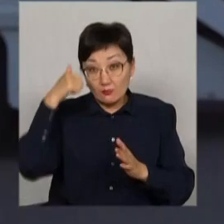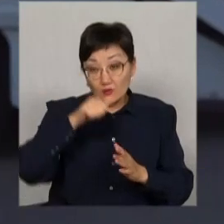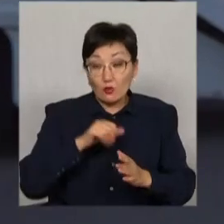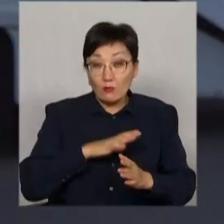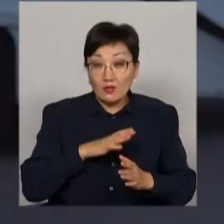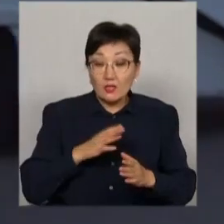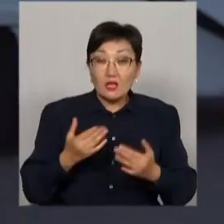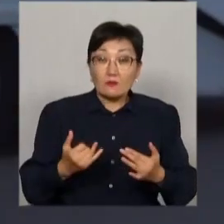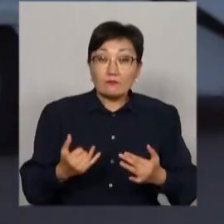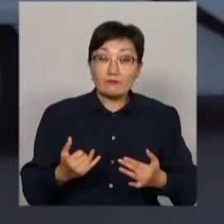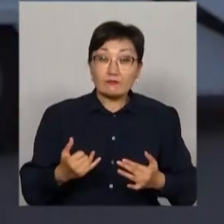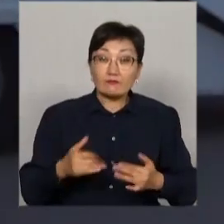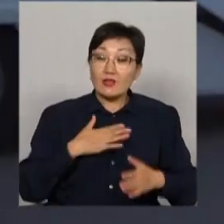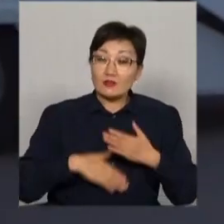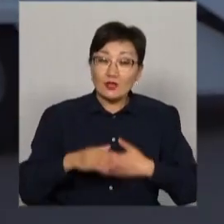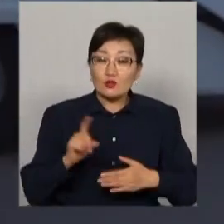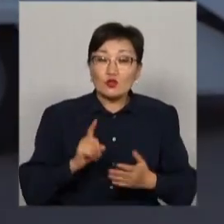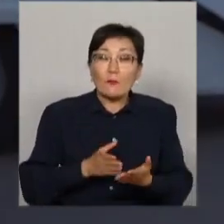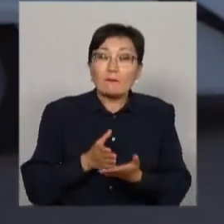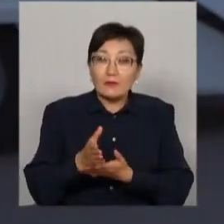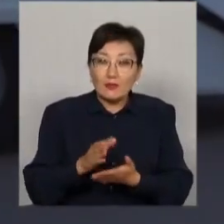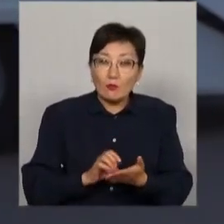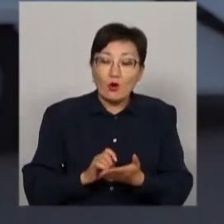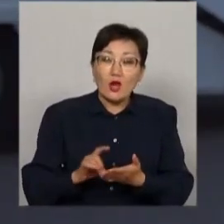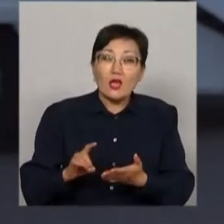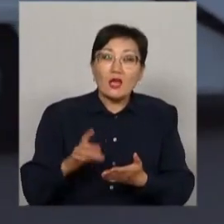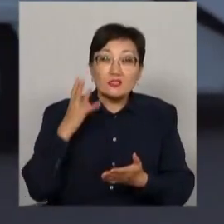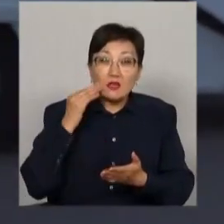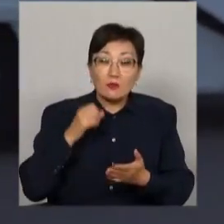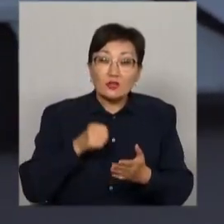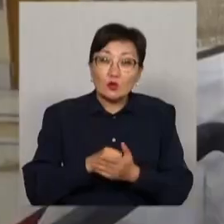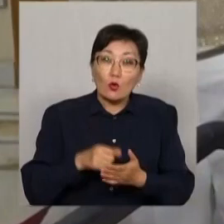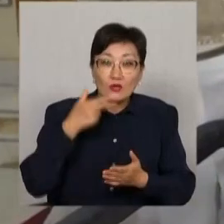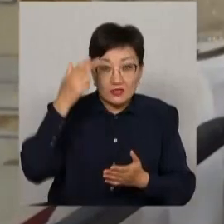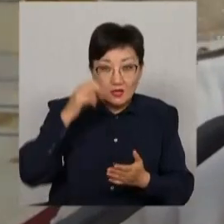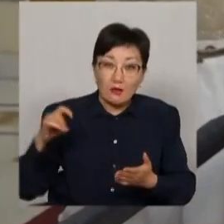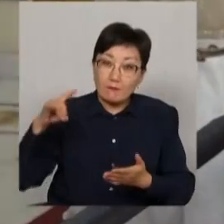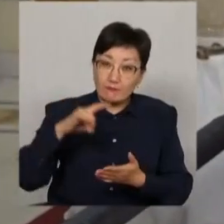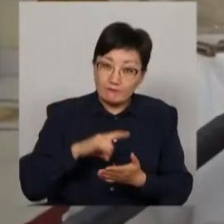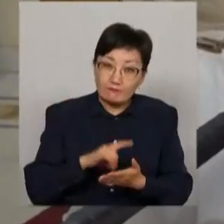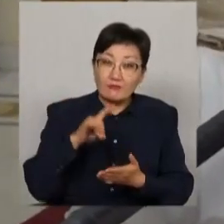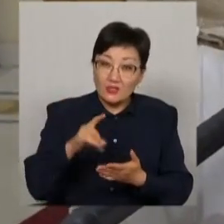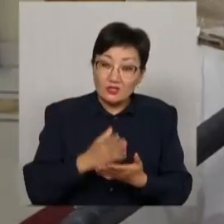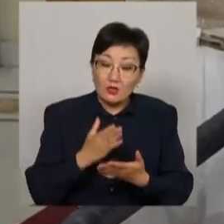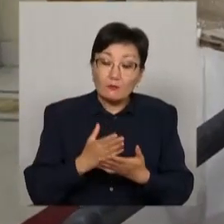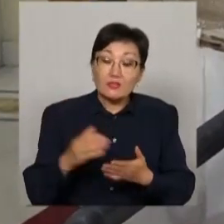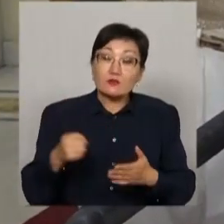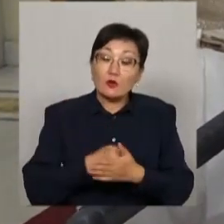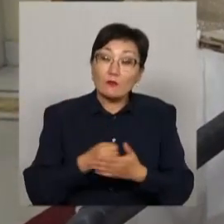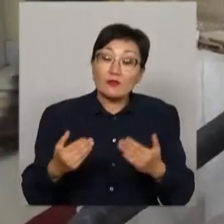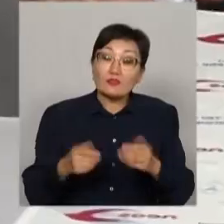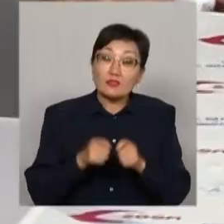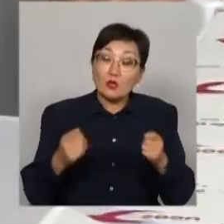ты разбил? Конечно, рад, конечно, рад. Это отлично. Добиться открытия